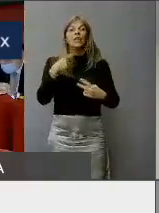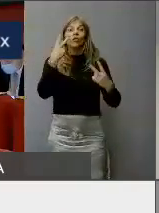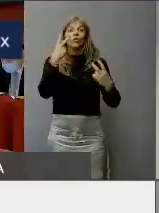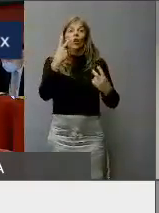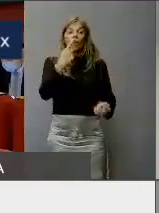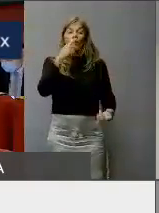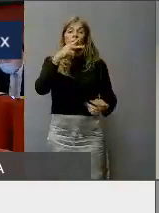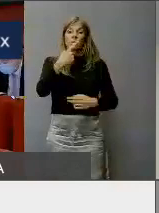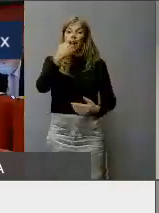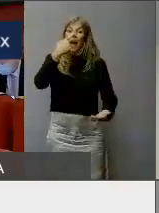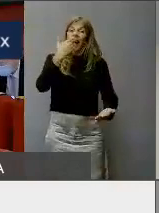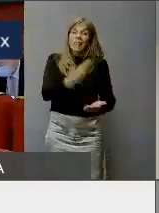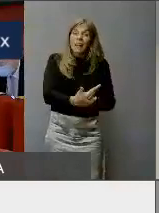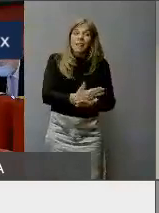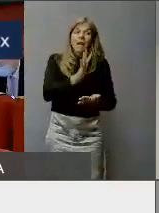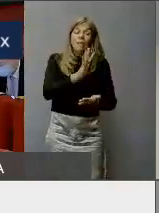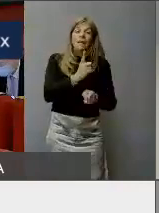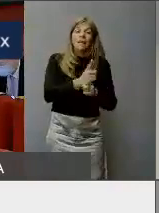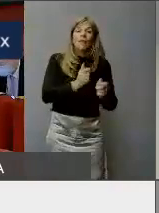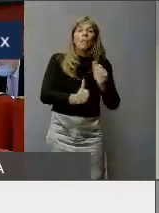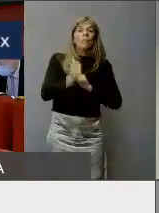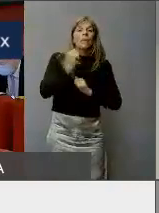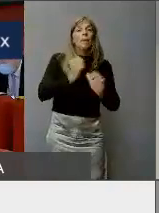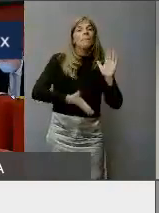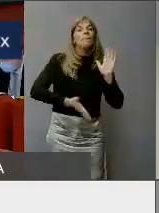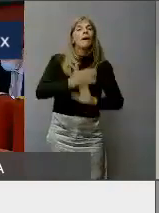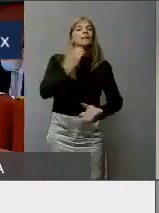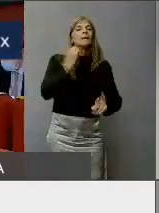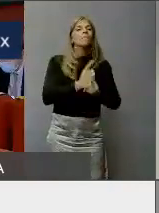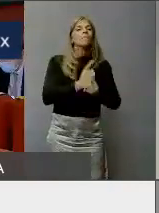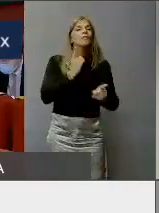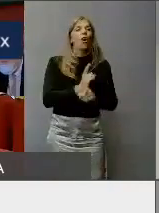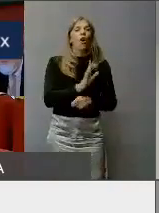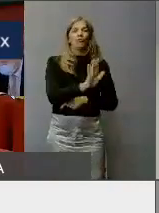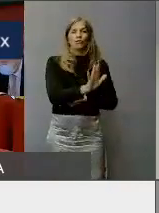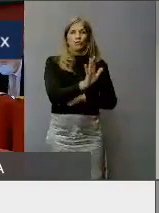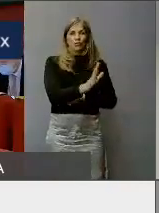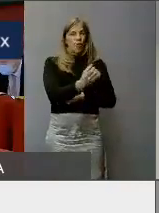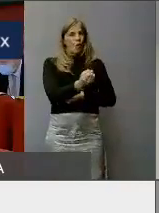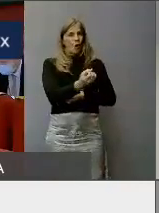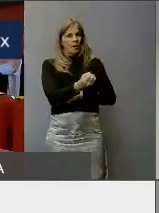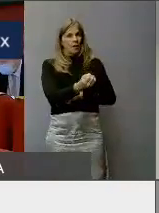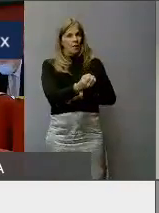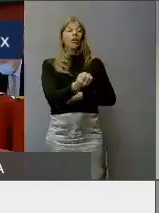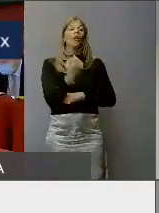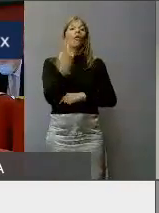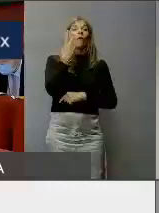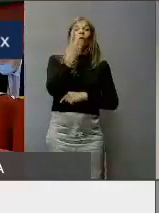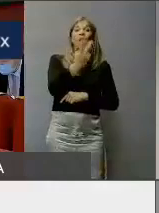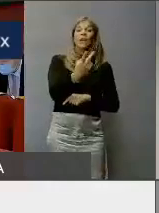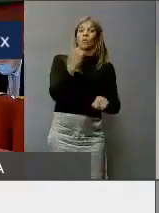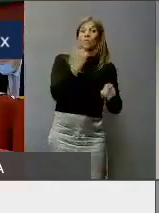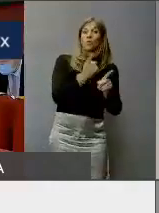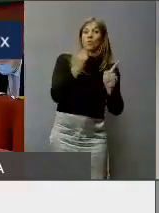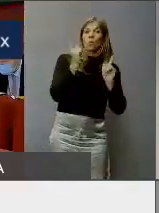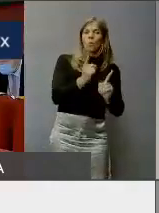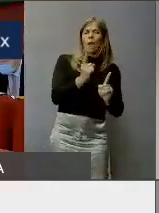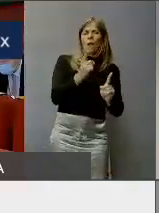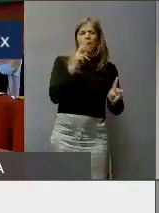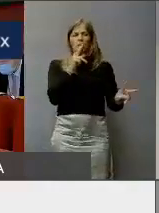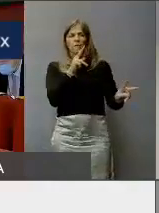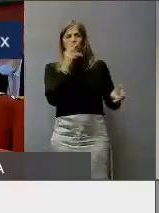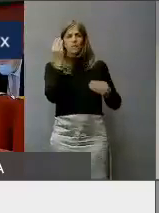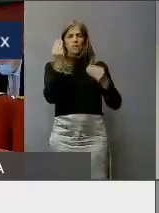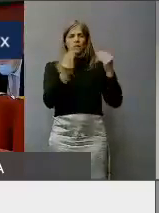risposta più rispondente alle esigenze del bisogno solo così riesco a rispondere di più non aumentando i